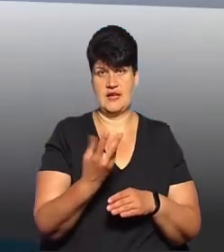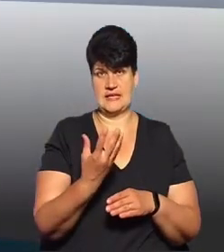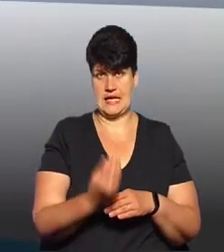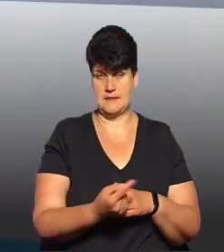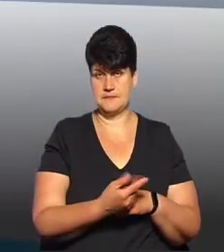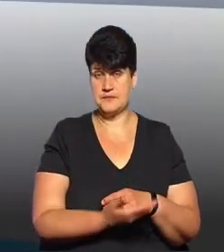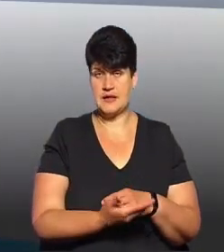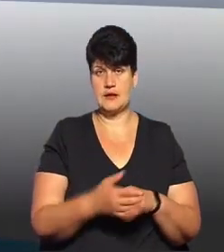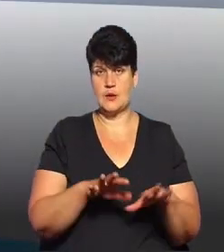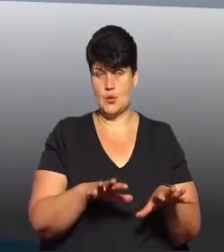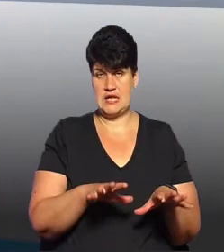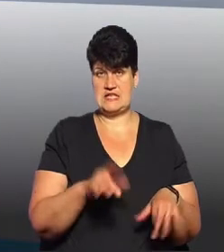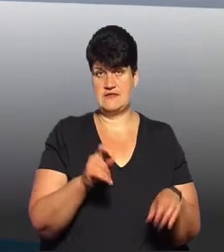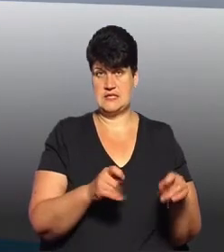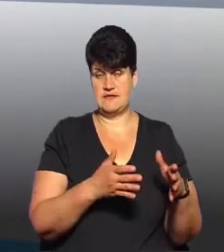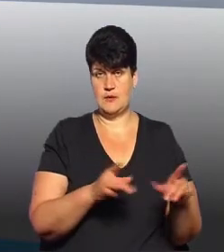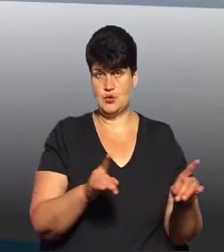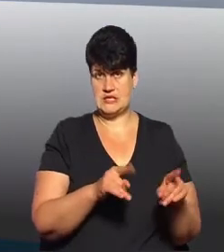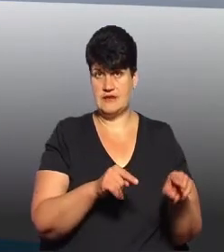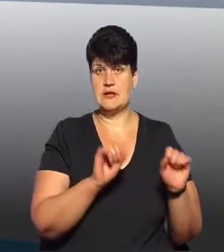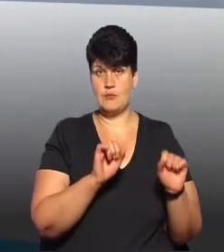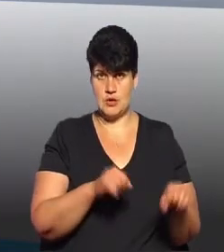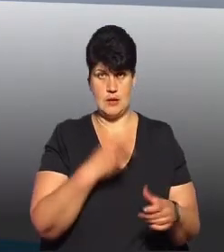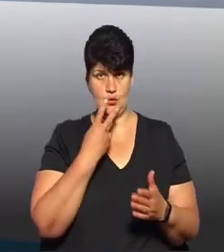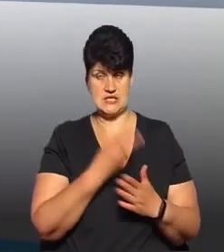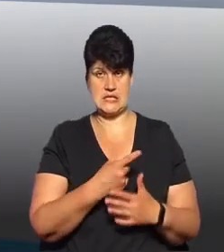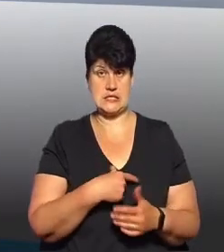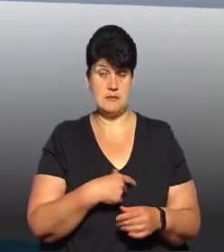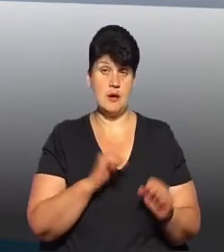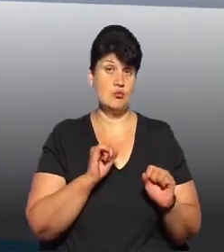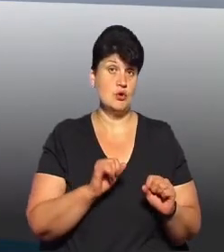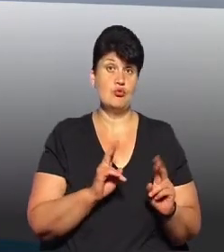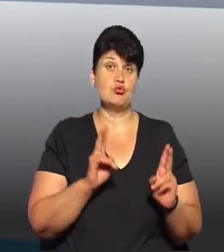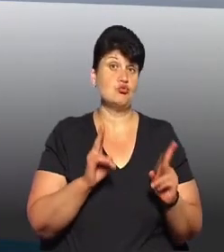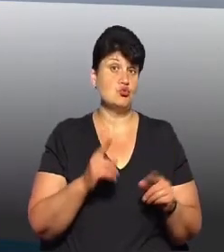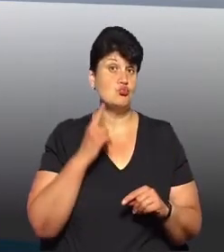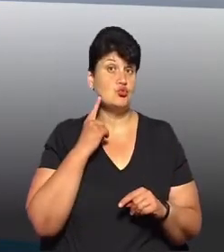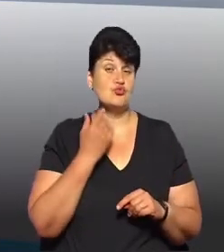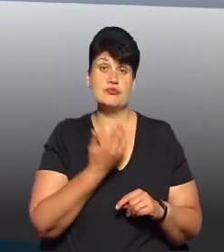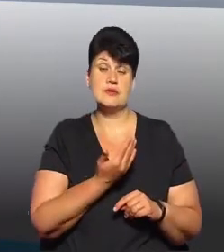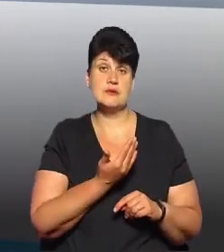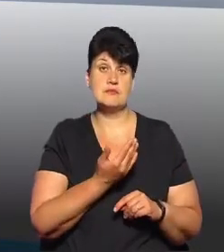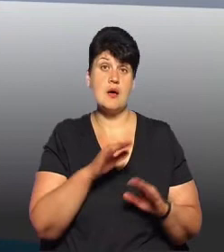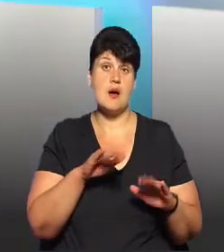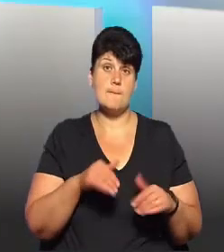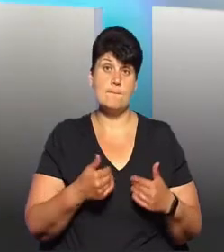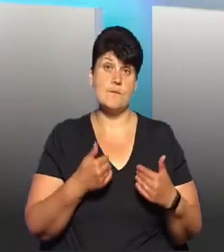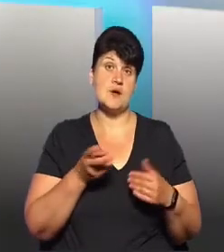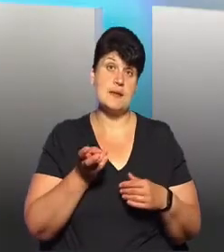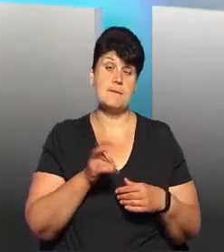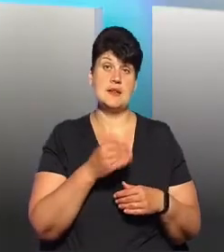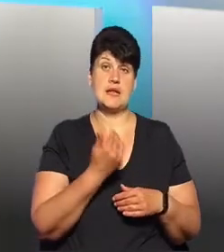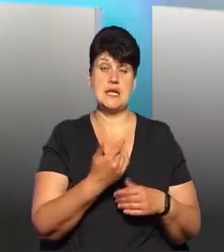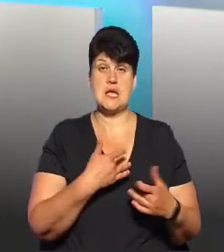з локацій фестивалю музичні, де вони могли показати себе, і, можливо, хтось з них їх почув, і потім і піде на їхній концерт. Угу. Тому